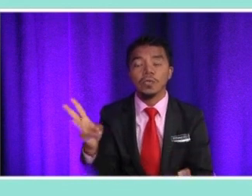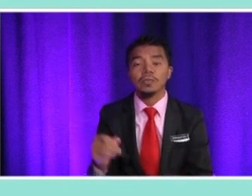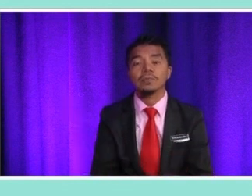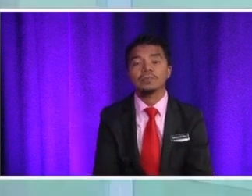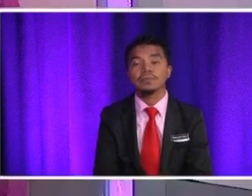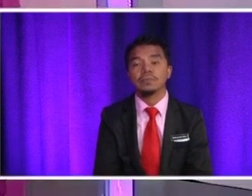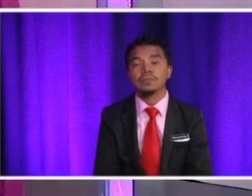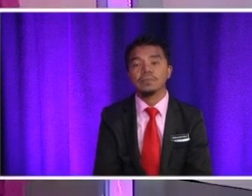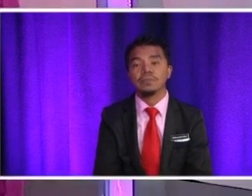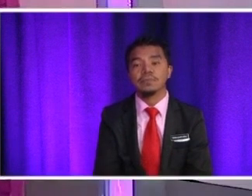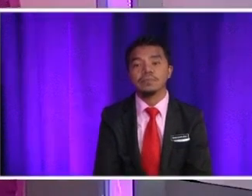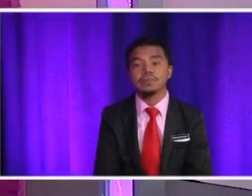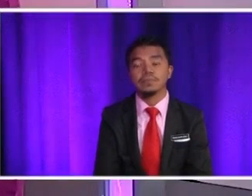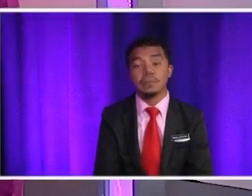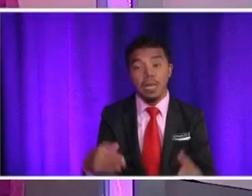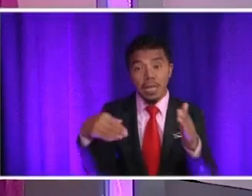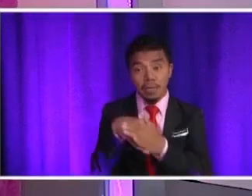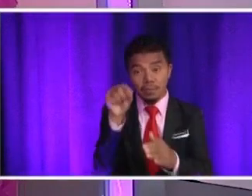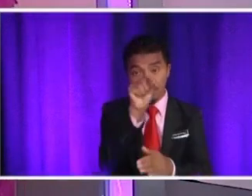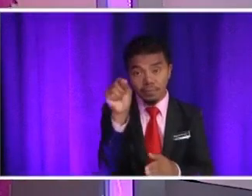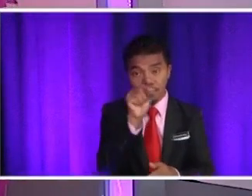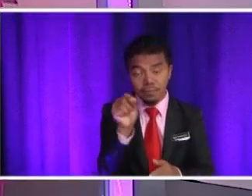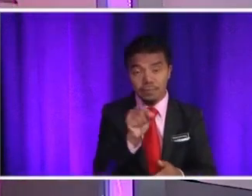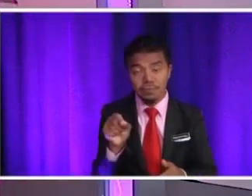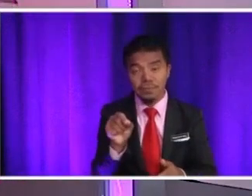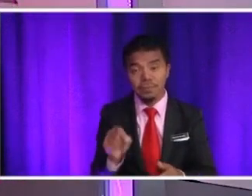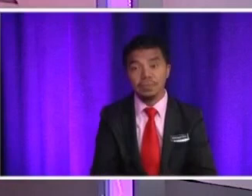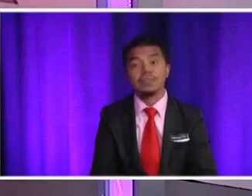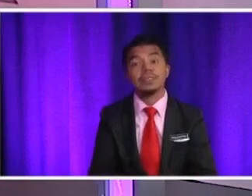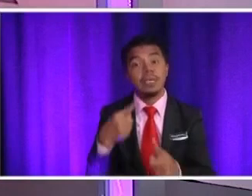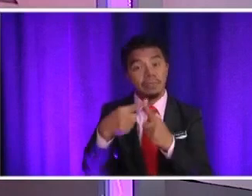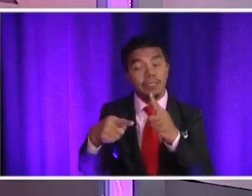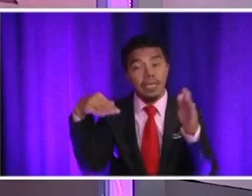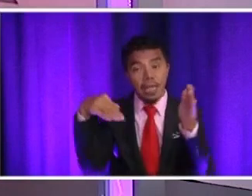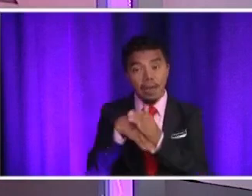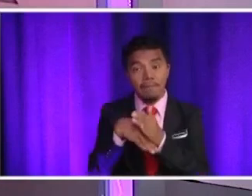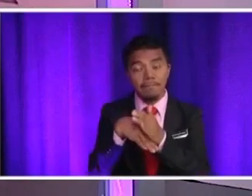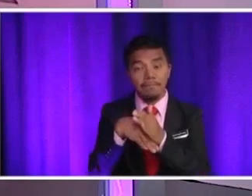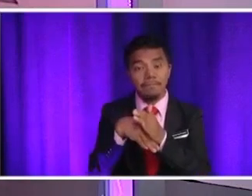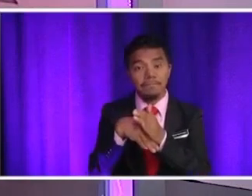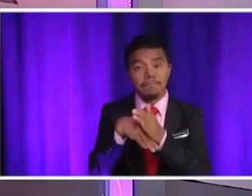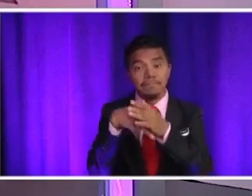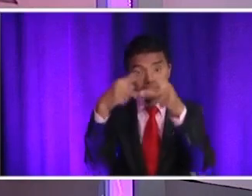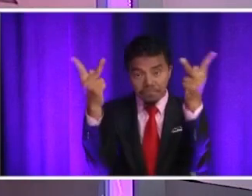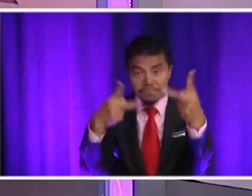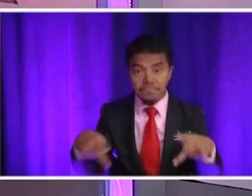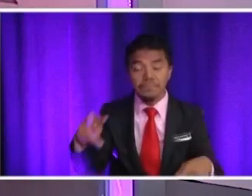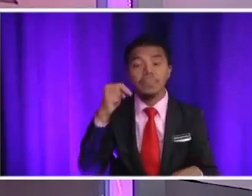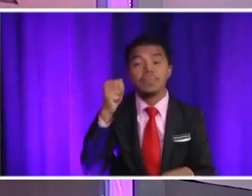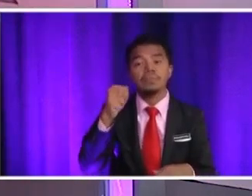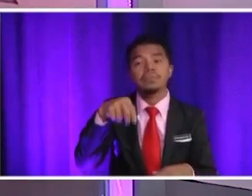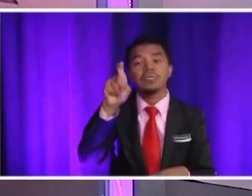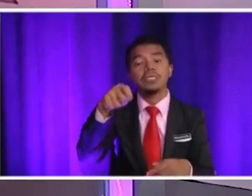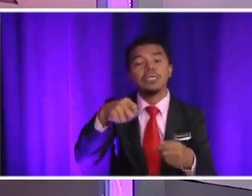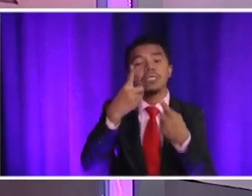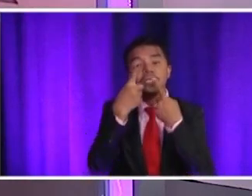nanti bila menjawab periksaan, murid jawablah secara ayat yang cantik dan kemas. Jadi ciri seorang usahawan, mereka perlulah peka dan bijak